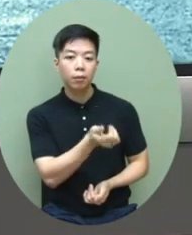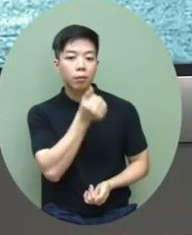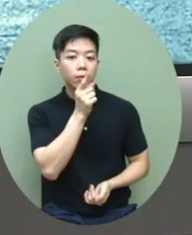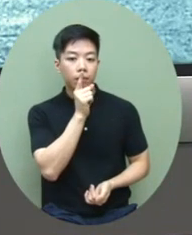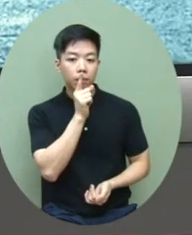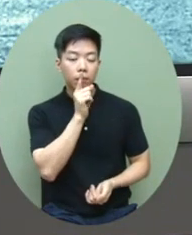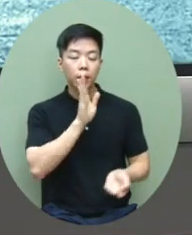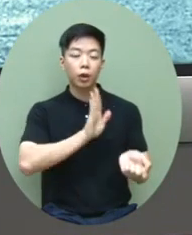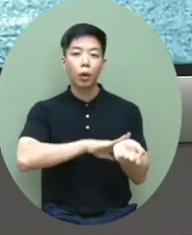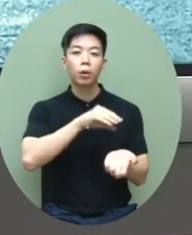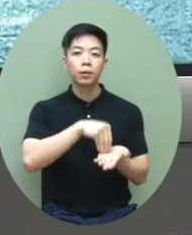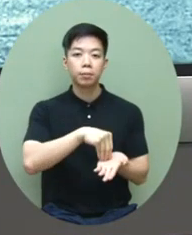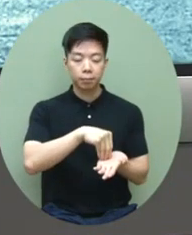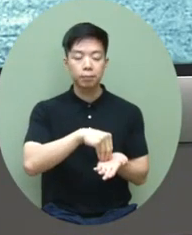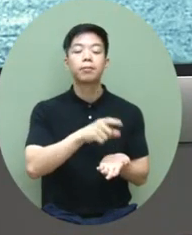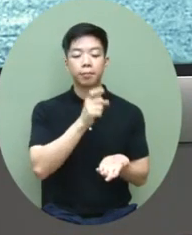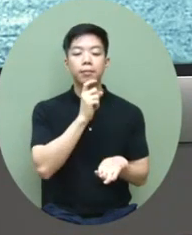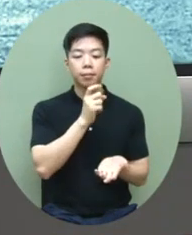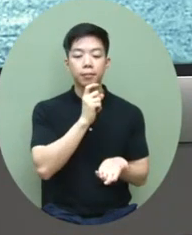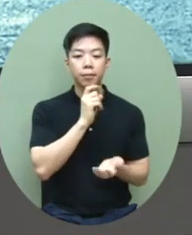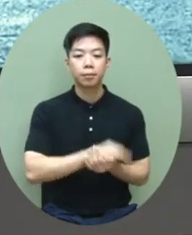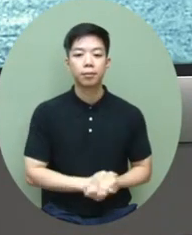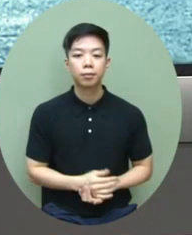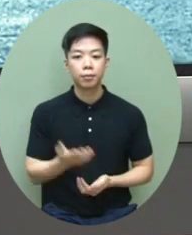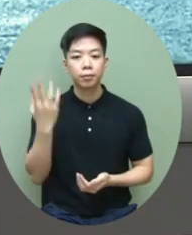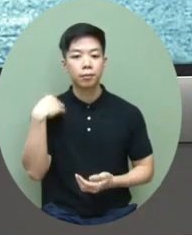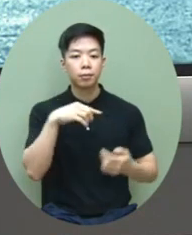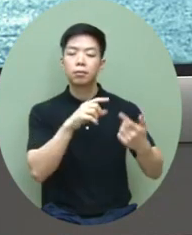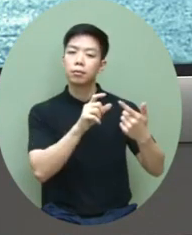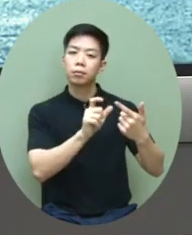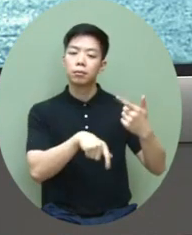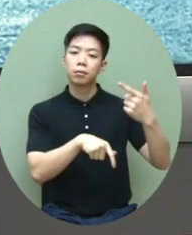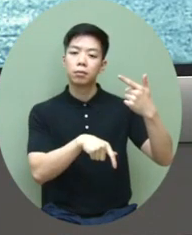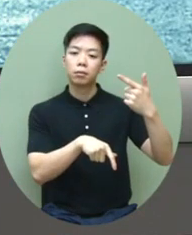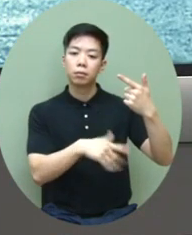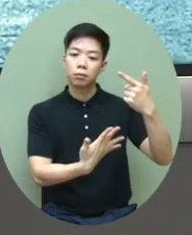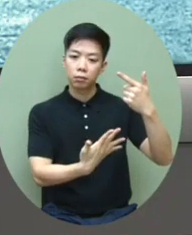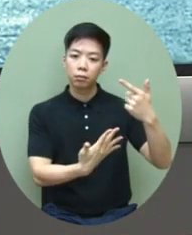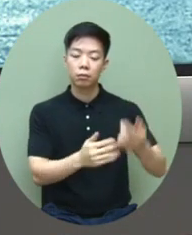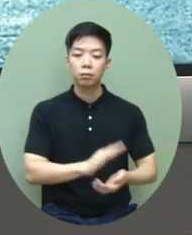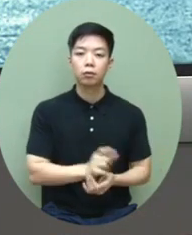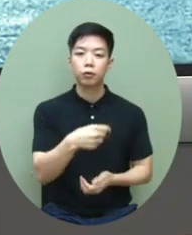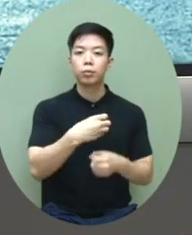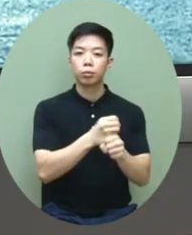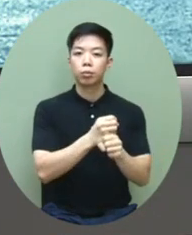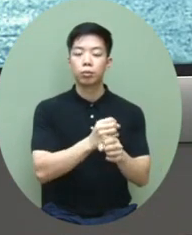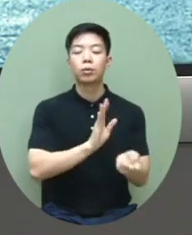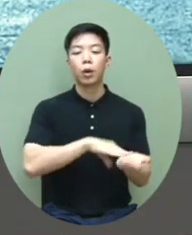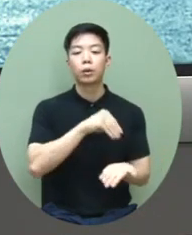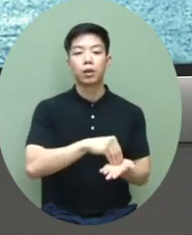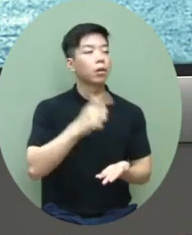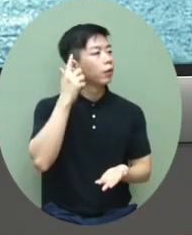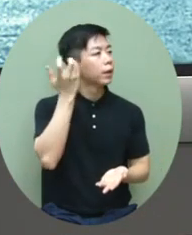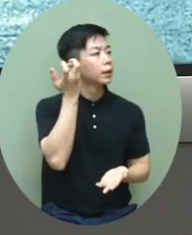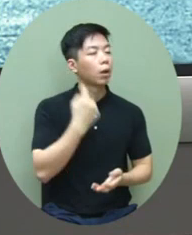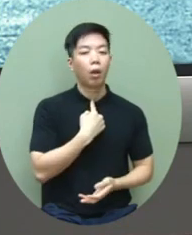陽性的。就他就5號快速測試陽性啦，5號那天就有少少發燒，他咳有些痰啊這